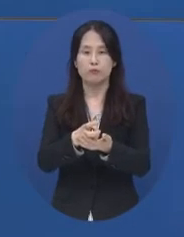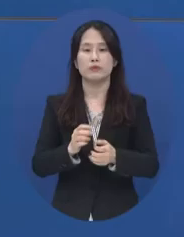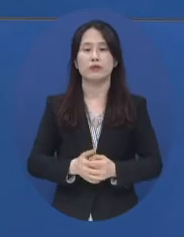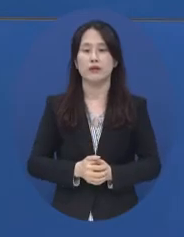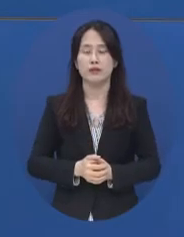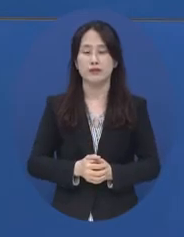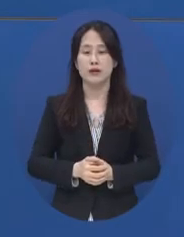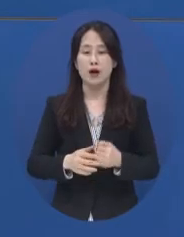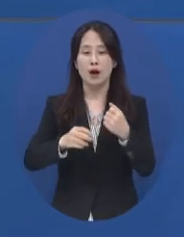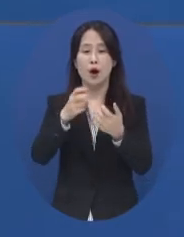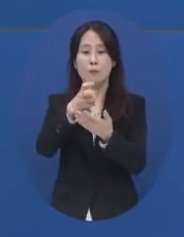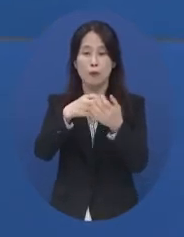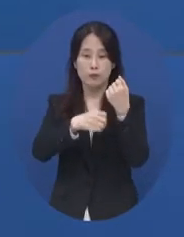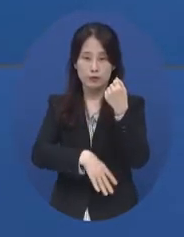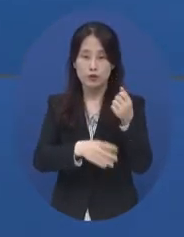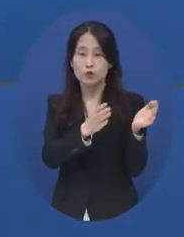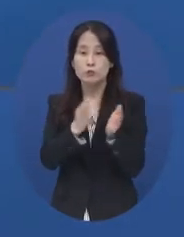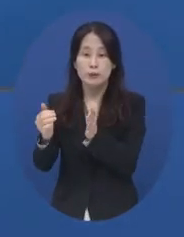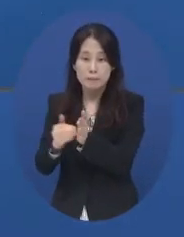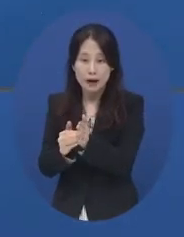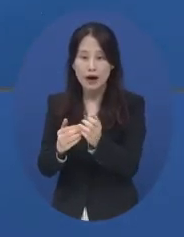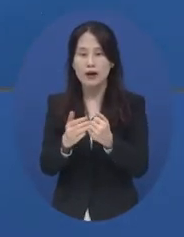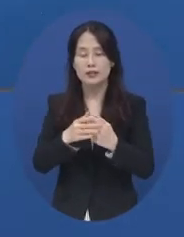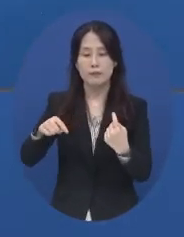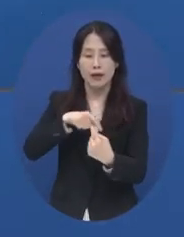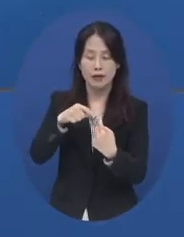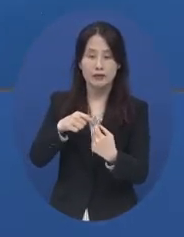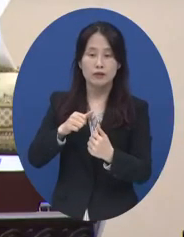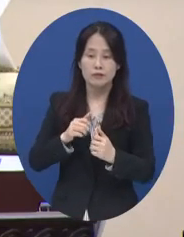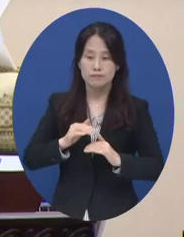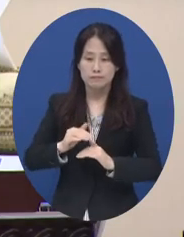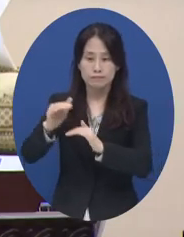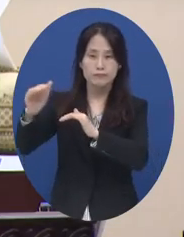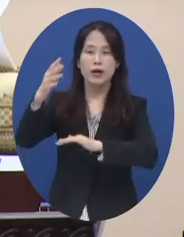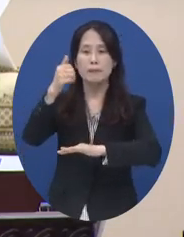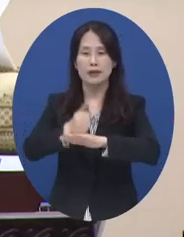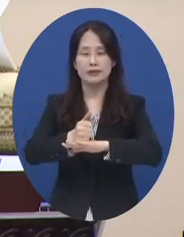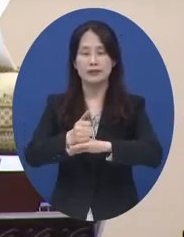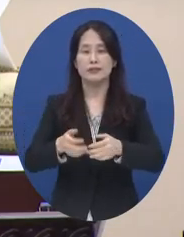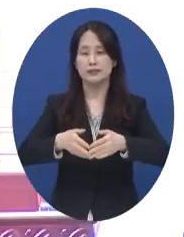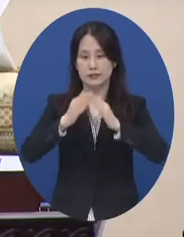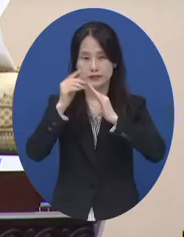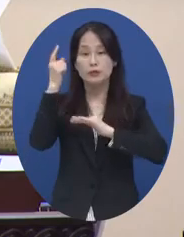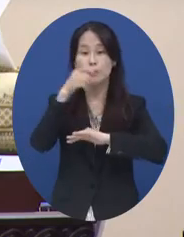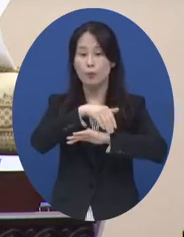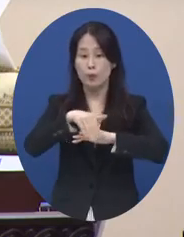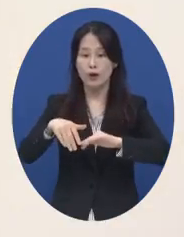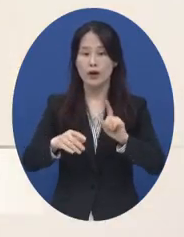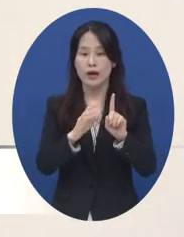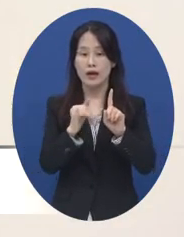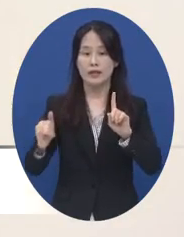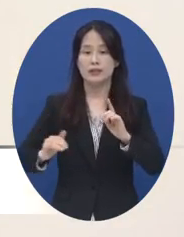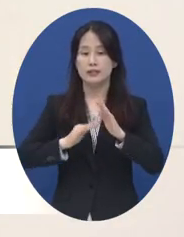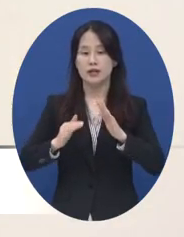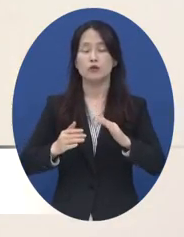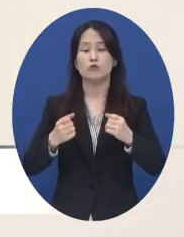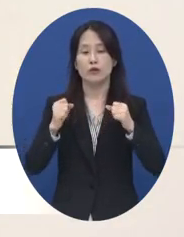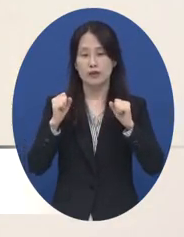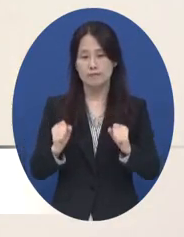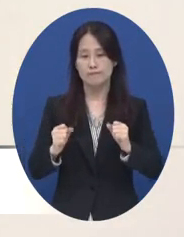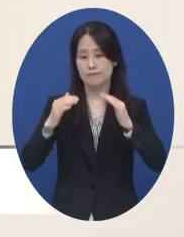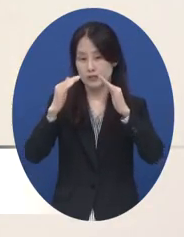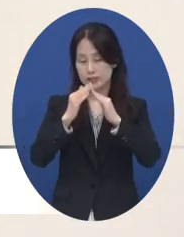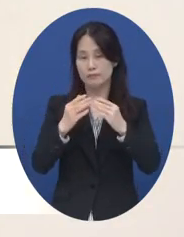공사 설립과 출자를 위한 법적 근거가 마련됨에 따라 행정 절차를 거쳐 올 하반기 출범할 계획입니다. 1인 가구의